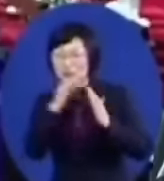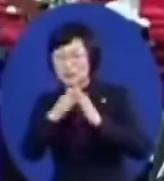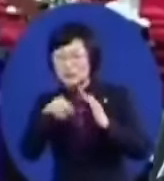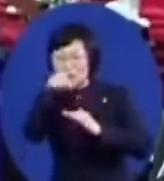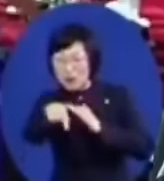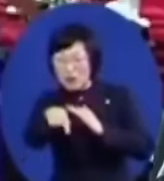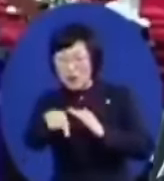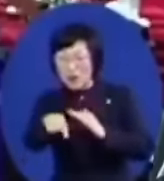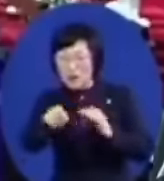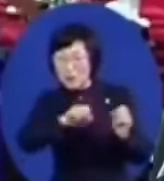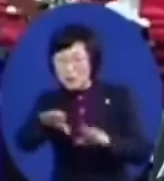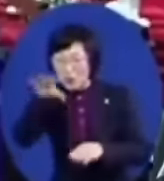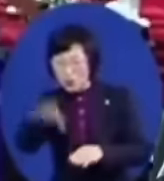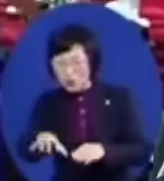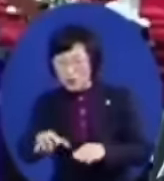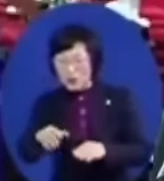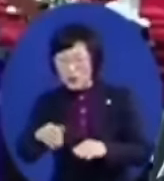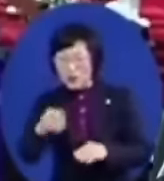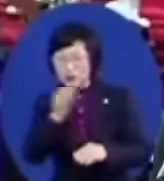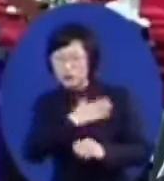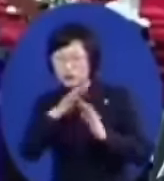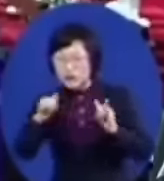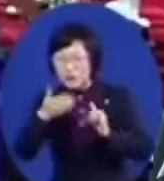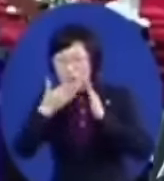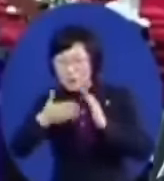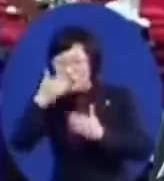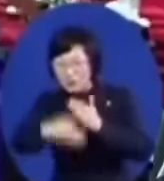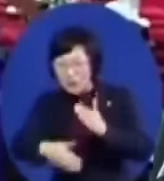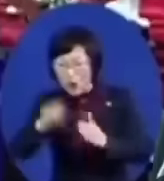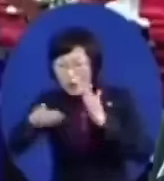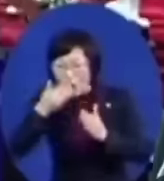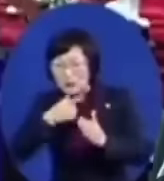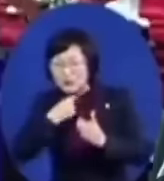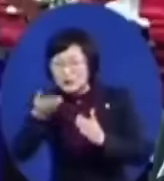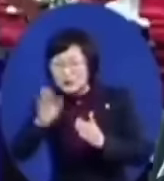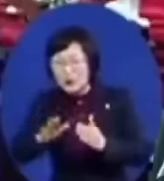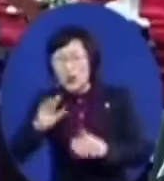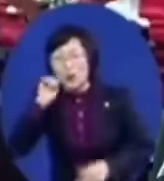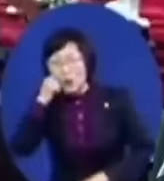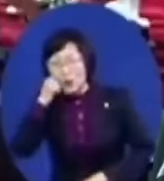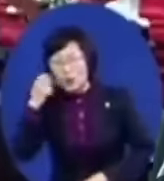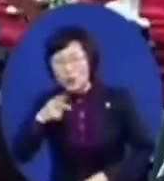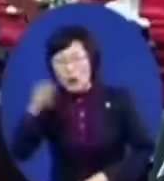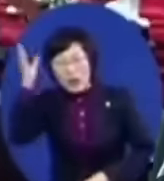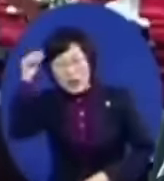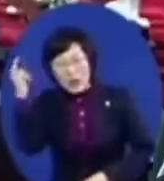이상에서 떨어지는 것으로 배불리 하며 심지어 개들이 와서 그 헌데를 핥더라. 예수 믿는